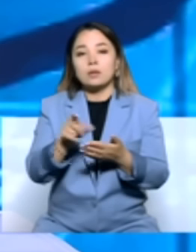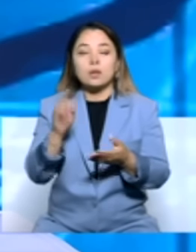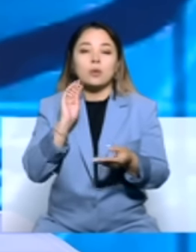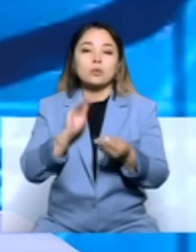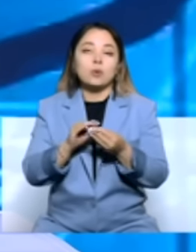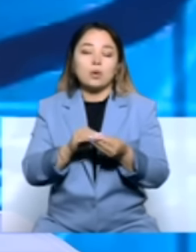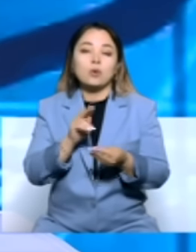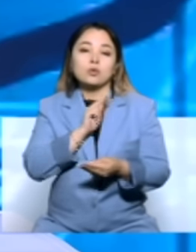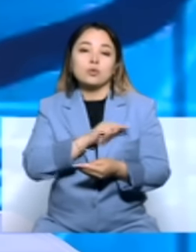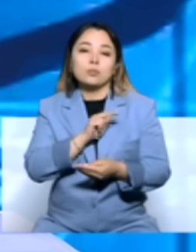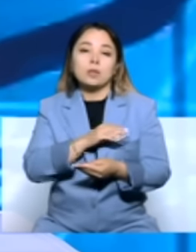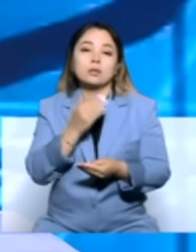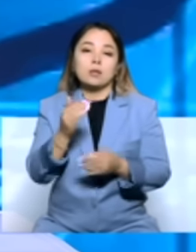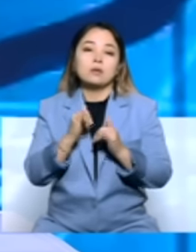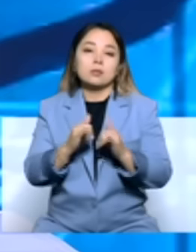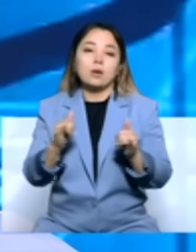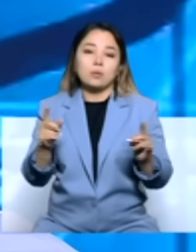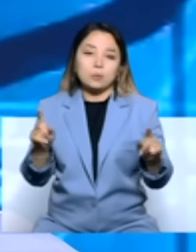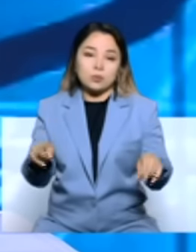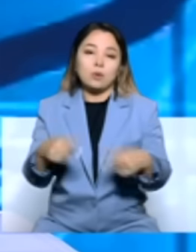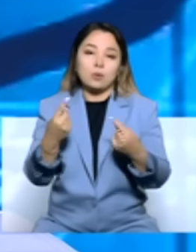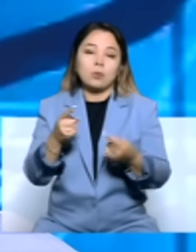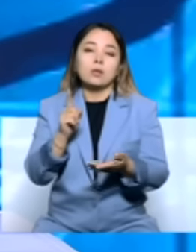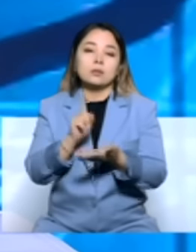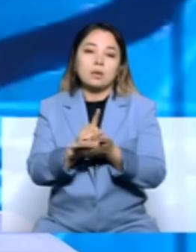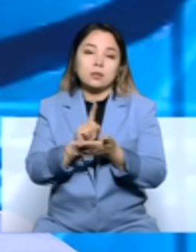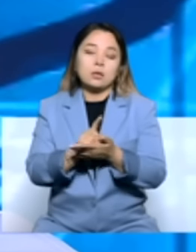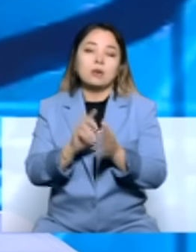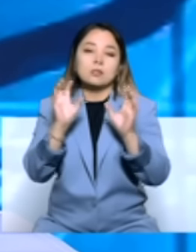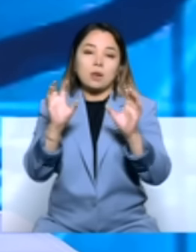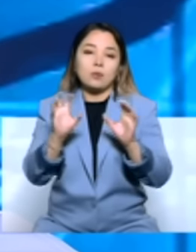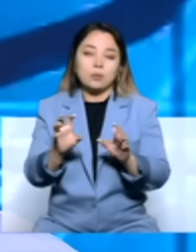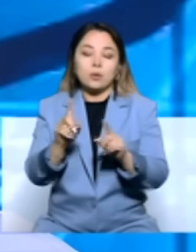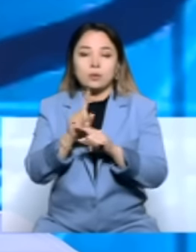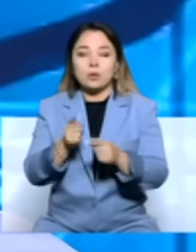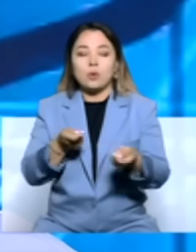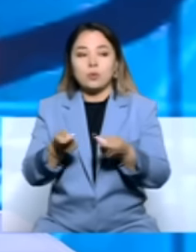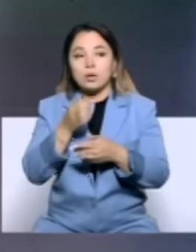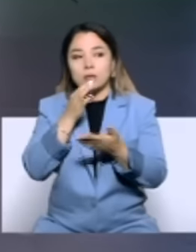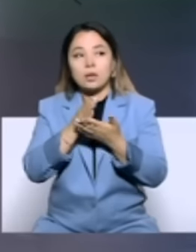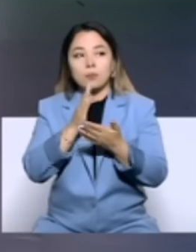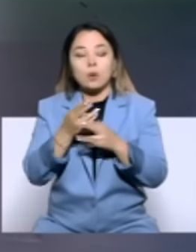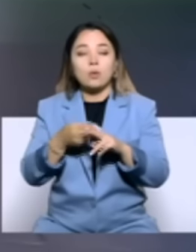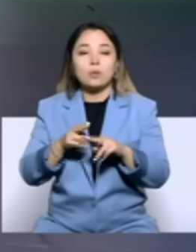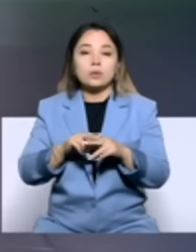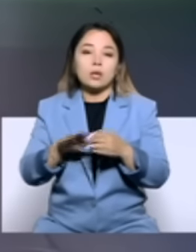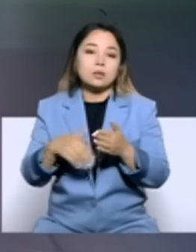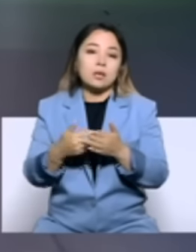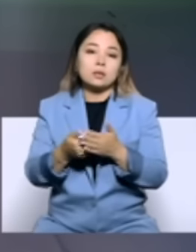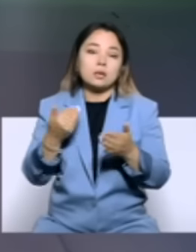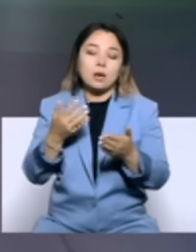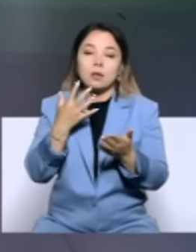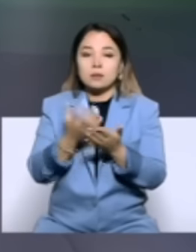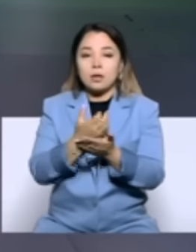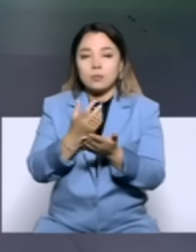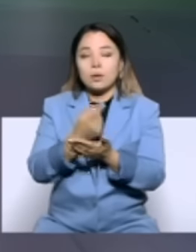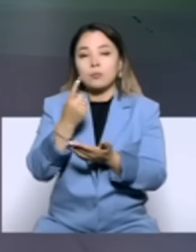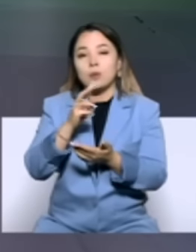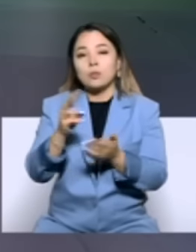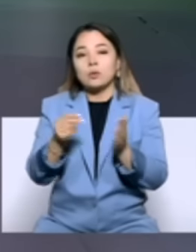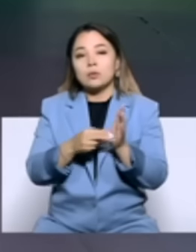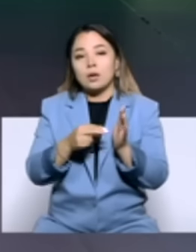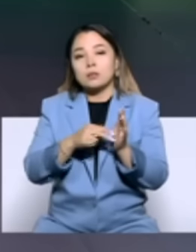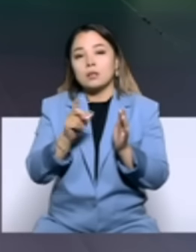тұрақты жұмыс істеуі, даму үшін салық заңнамасының рөлі орасан. Бұған дейінгі заңда табысы 1 миллион